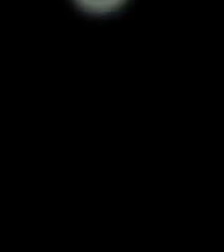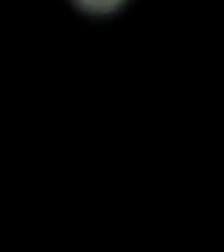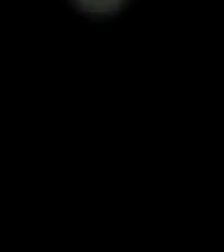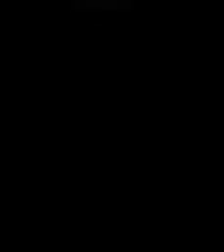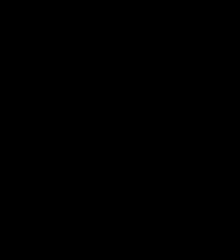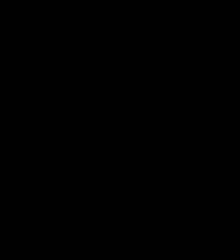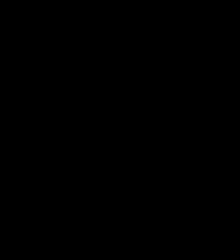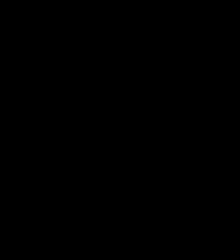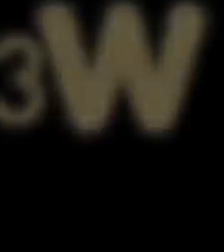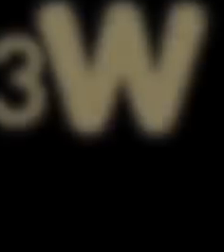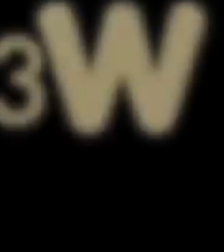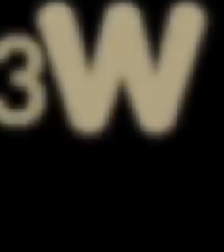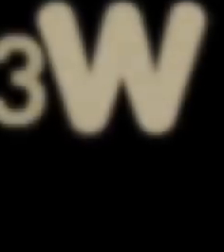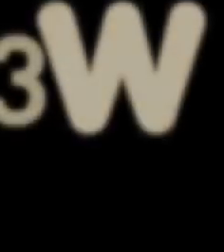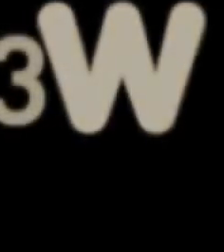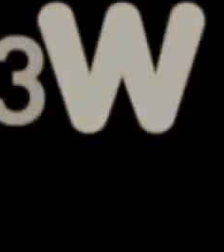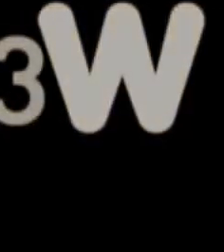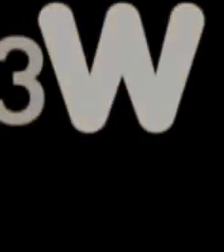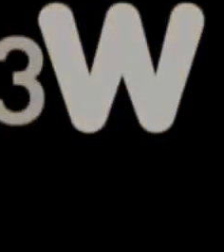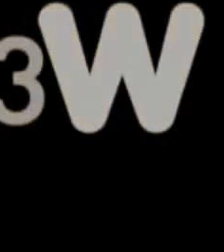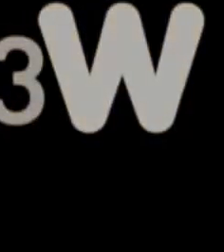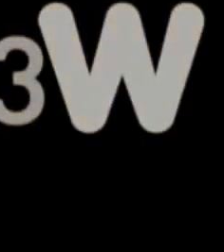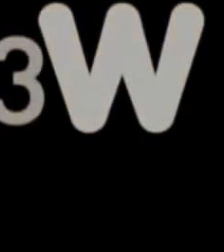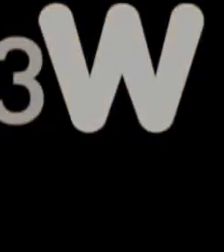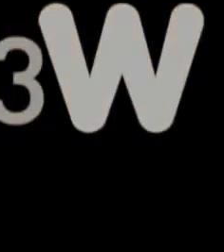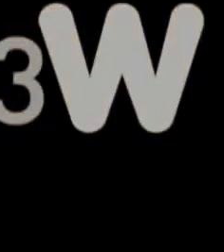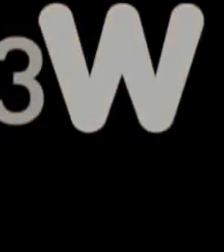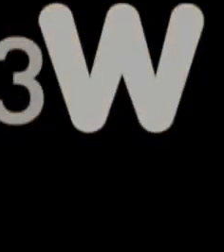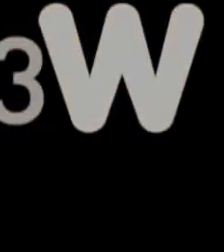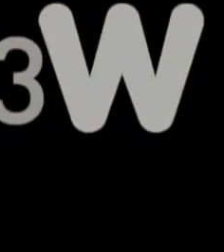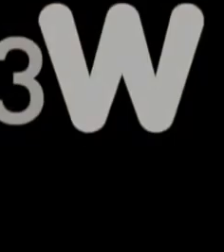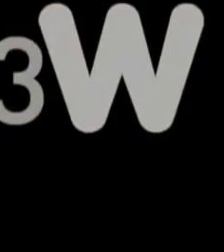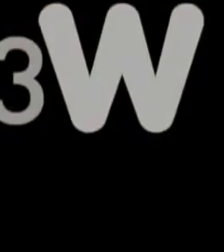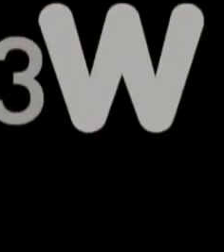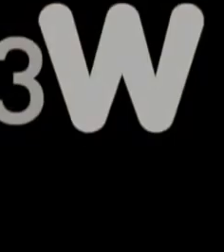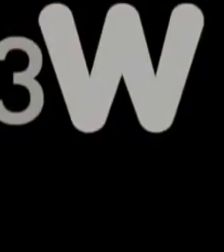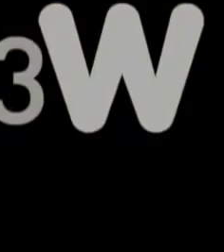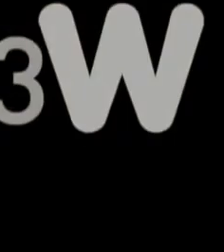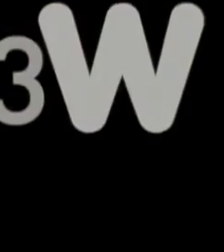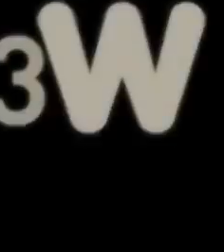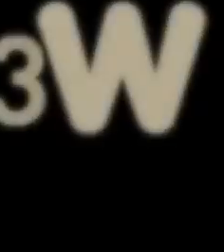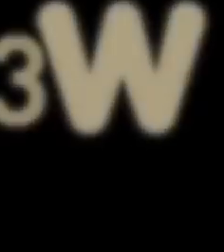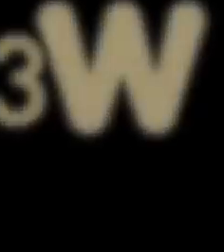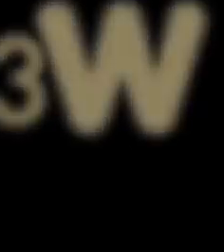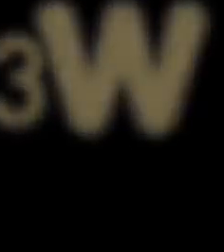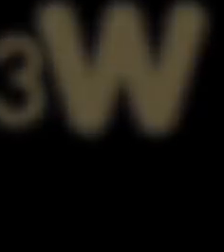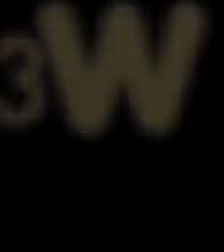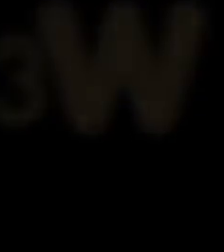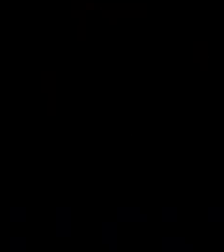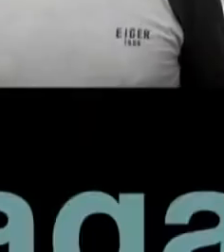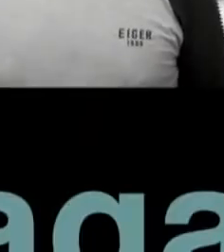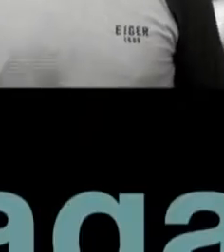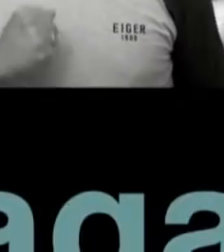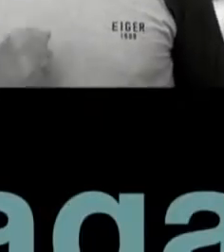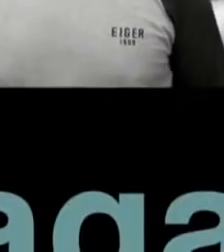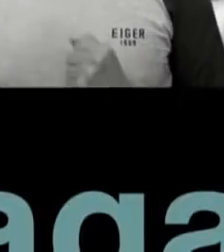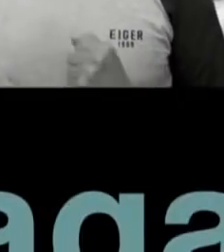Jalani hari dengan 3 wajib, wajib iman, wajib aman, wajib